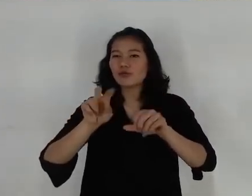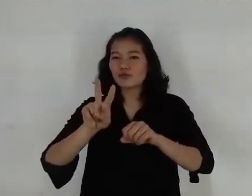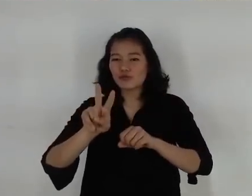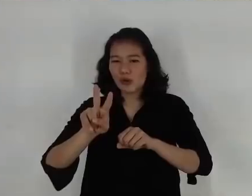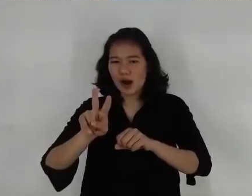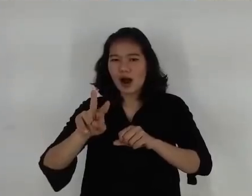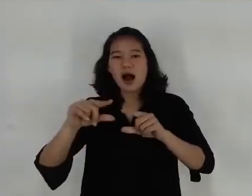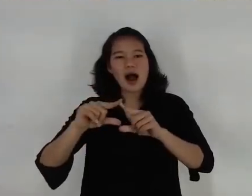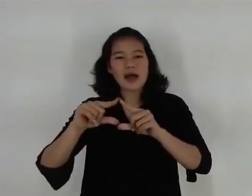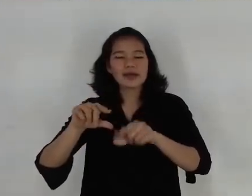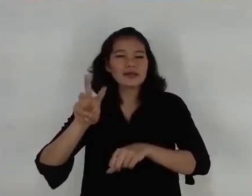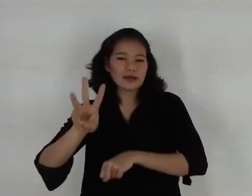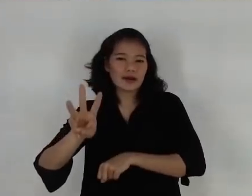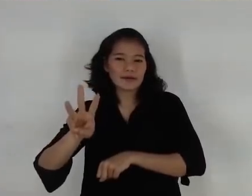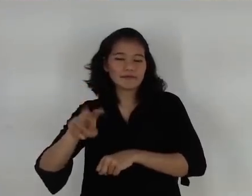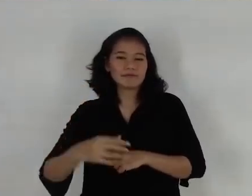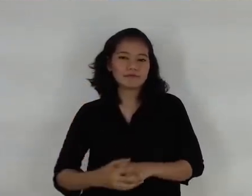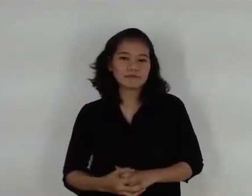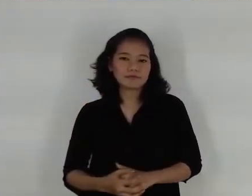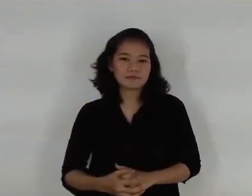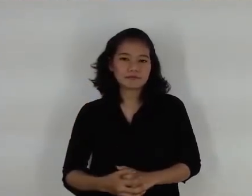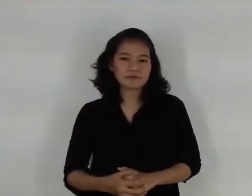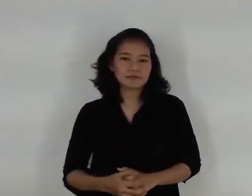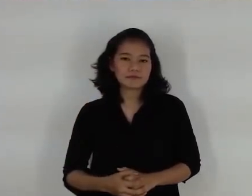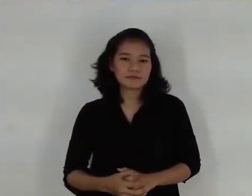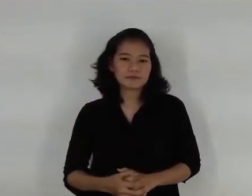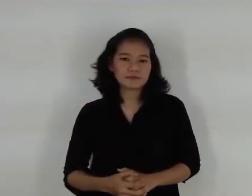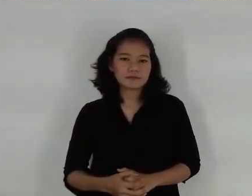ayat 3 yang demikian